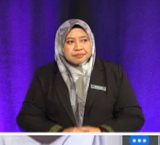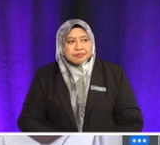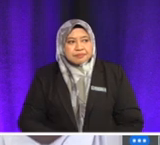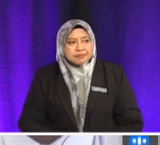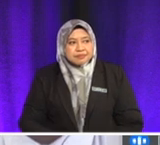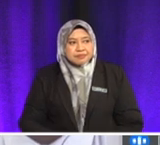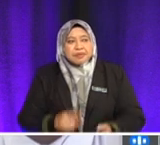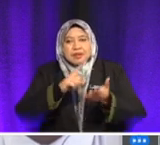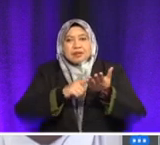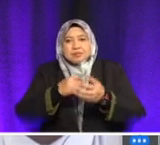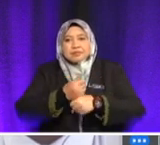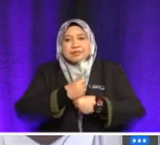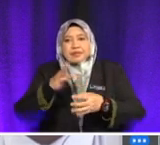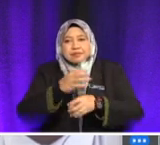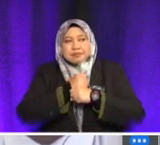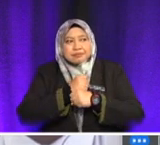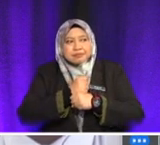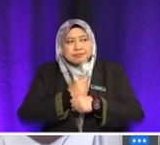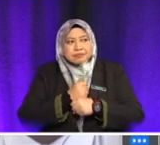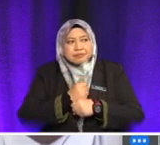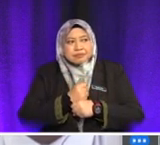Apa bentuk yang saya dapat